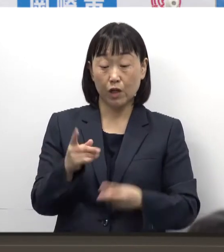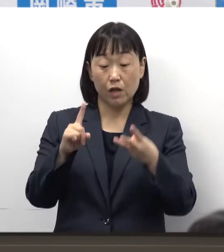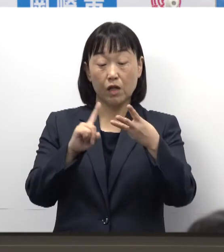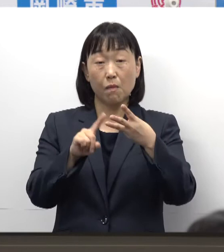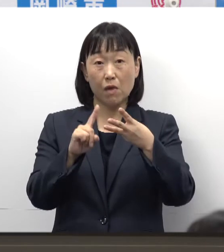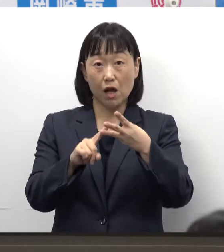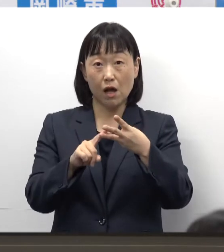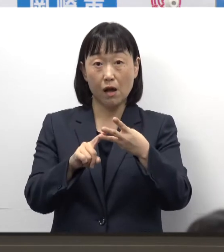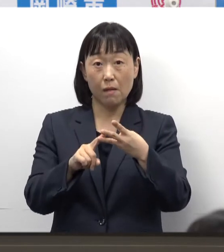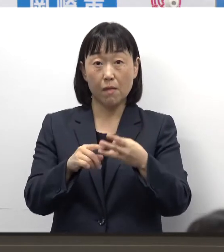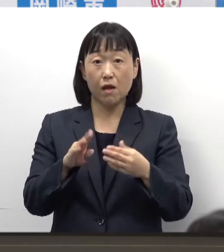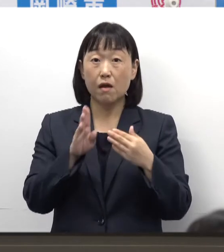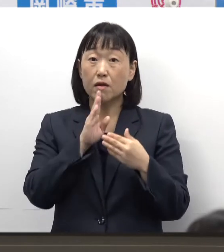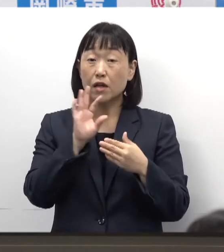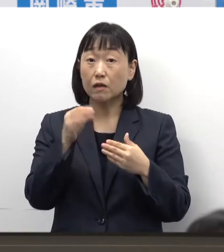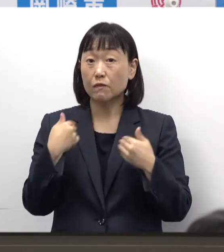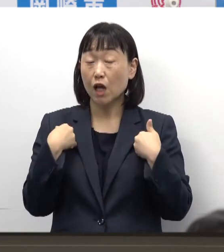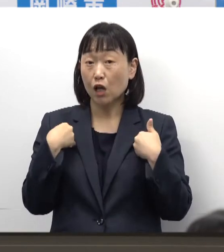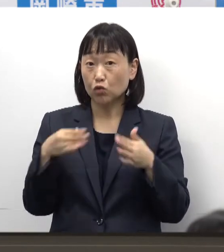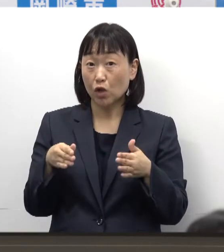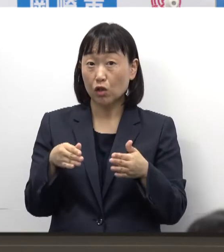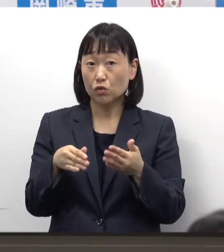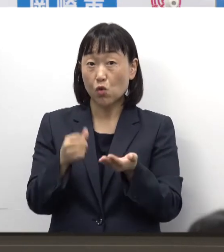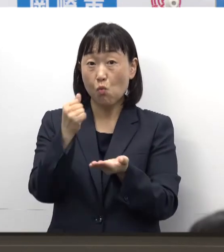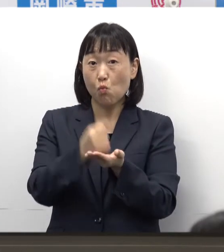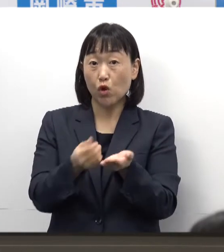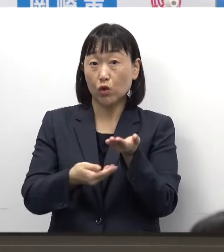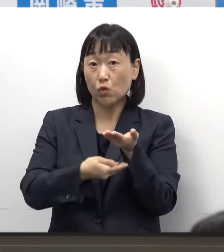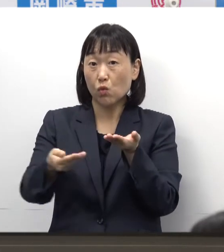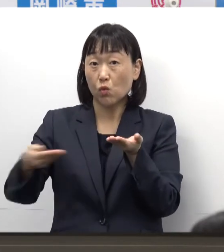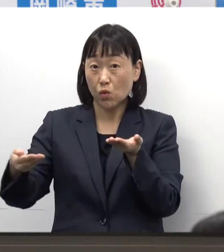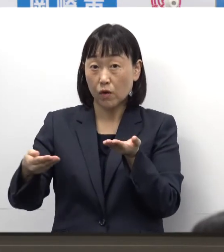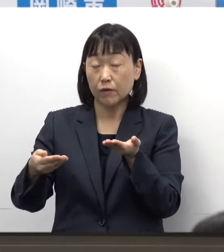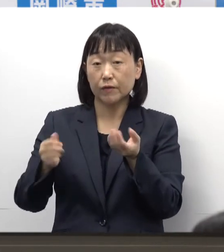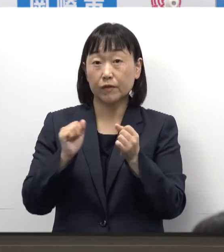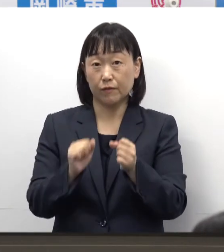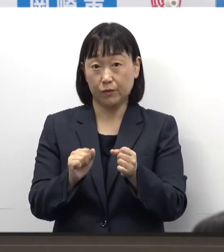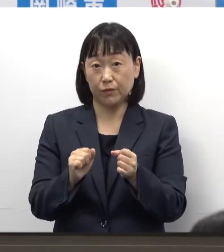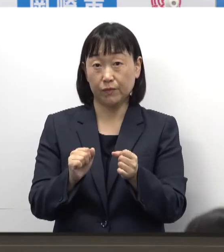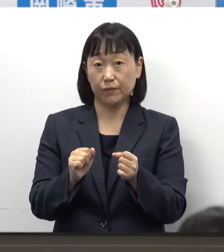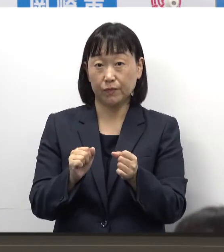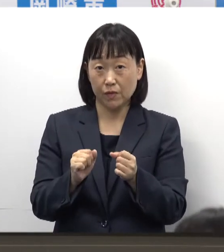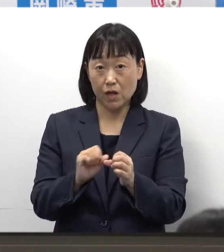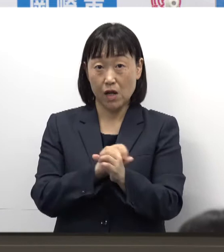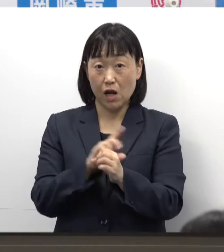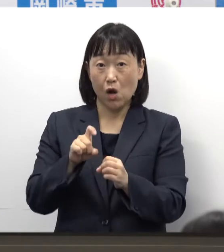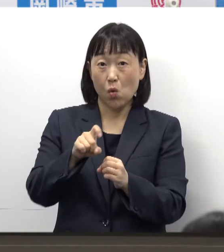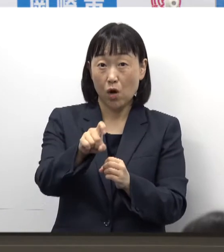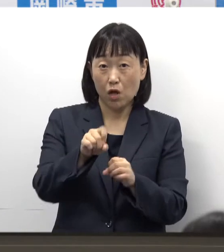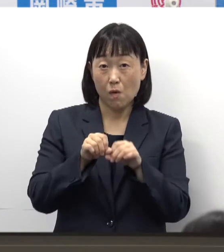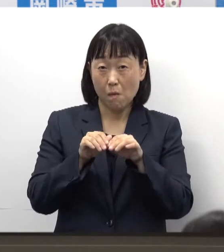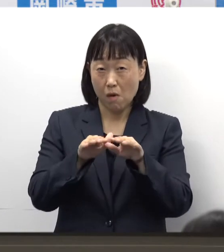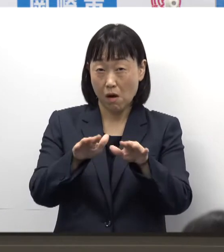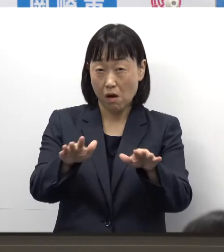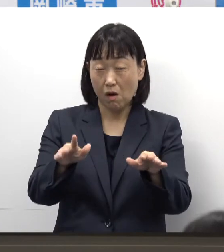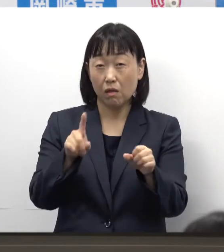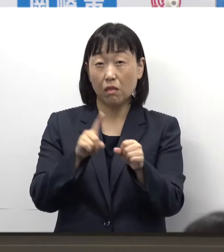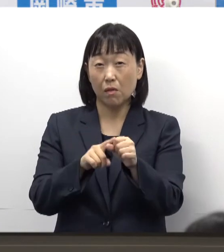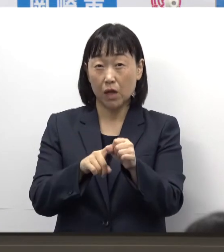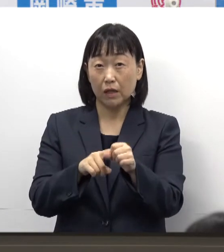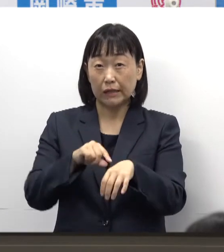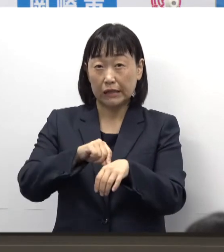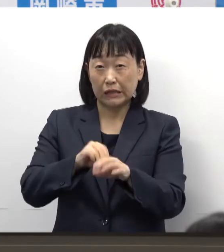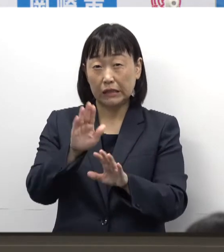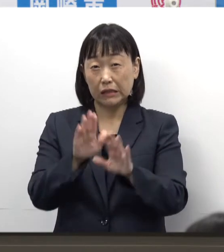キャッシュレズ決済ポイント還元事業についてです新型コーナーウイルスの感染拡大により厳しい経営